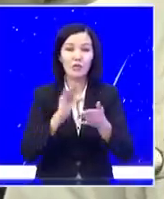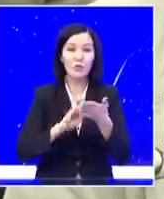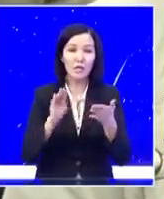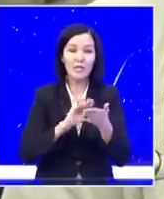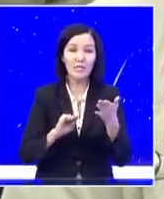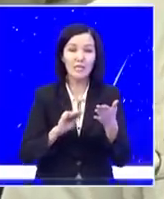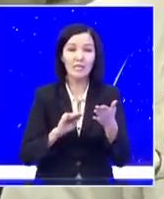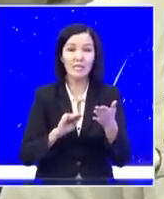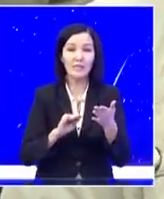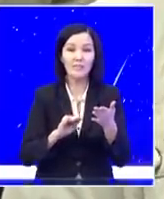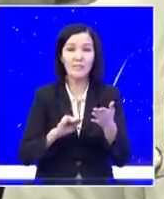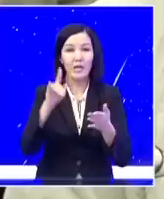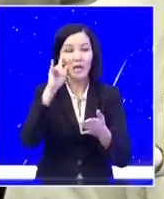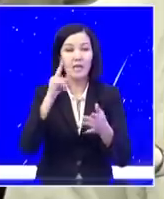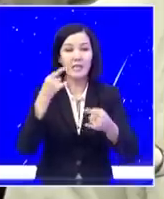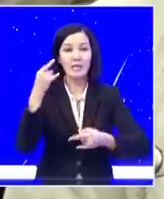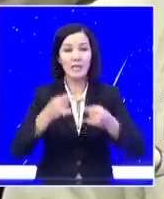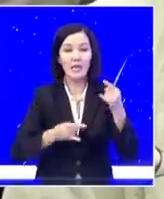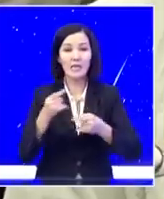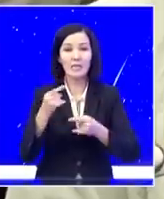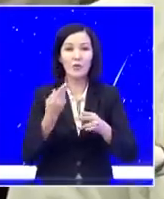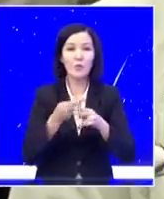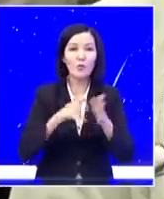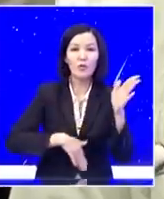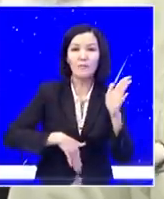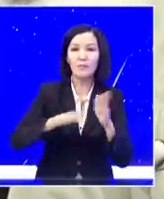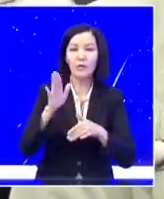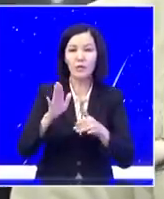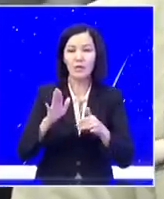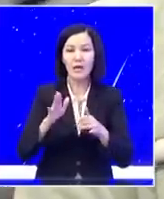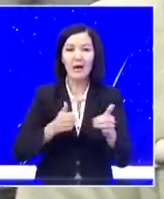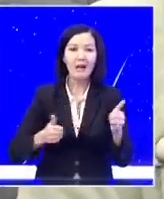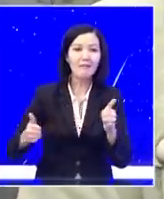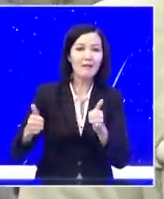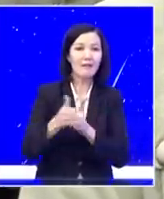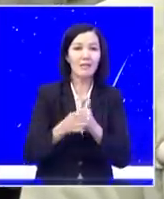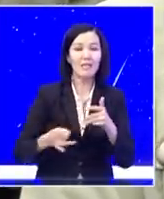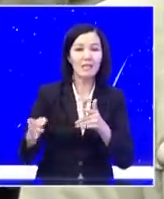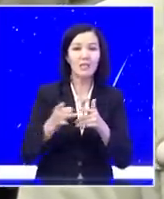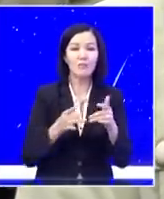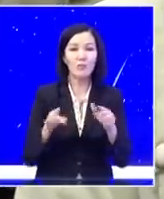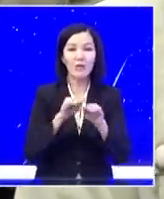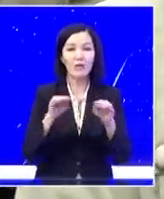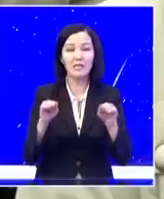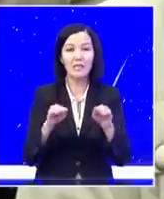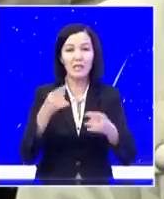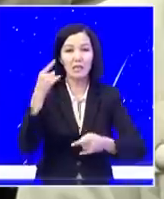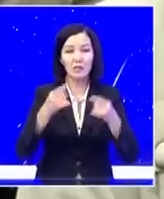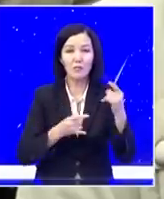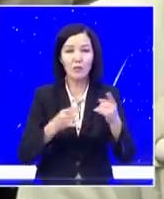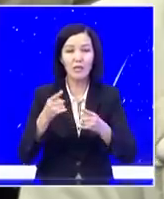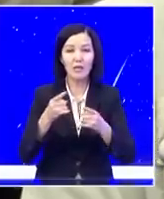тележурналистикасының, қазақ телеарналарының арасында шоқтығы биік, бүкіл республикалық деңгейде бағдарламалар жасай